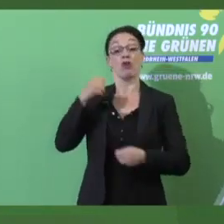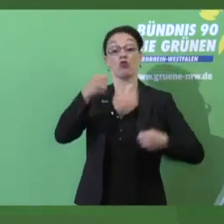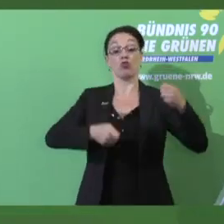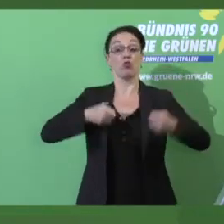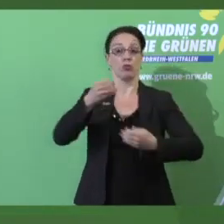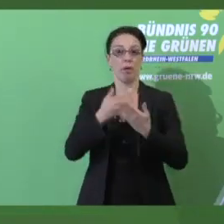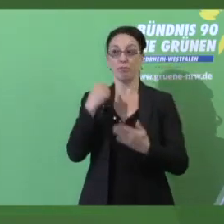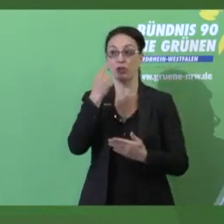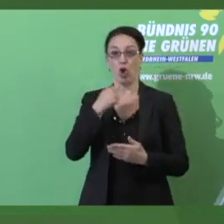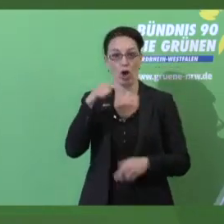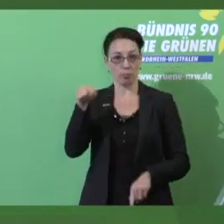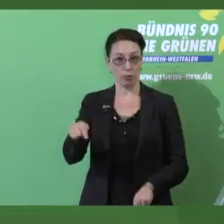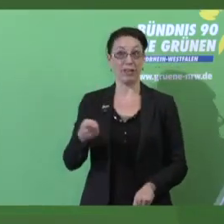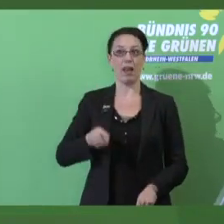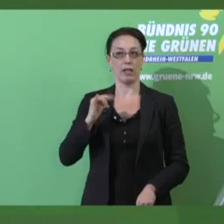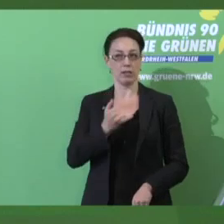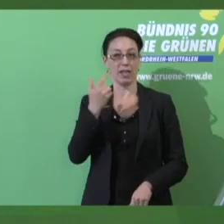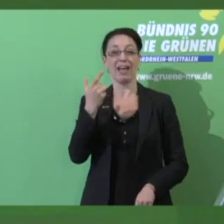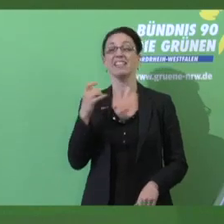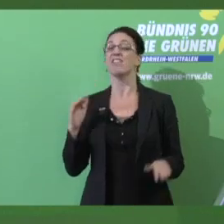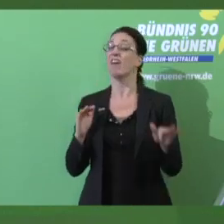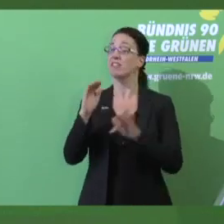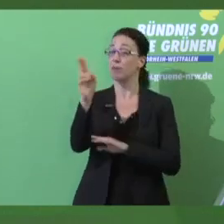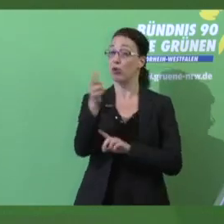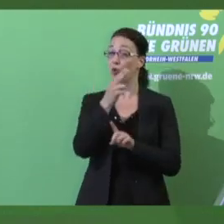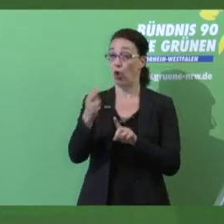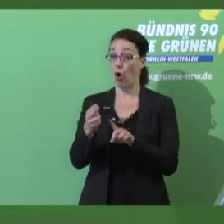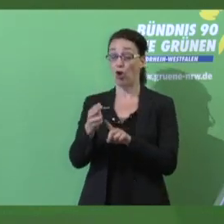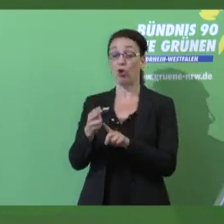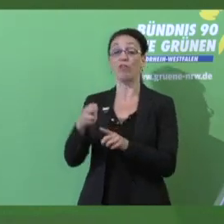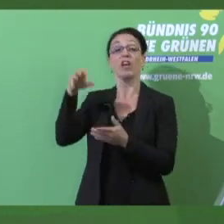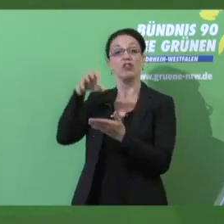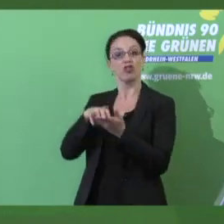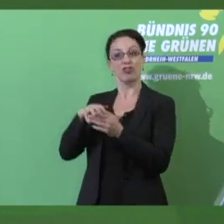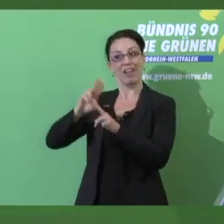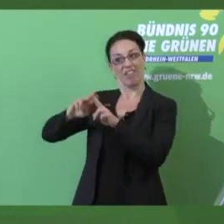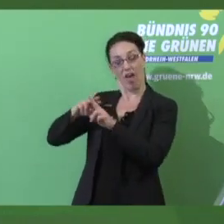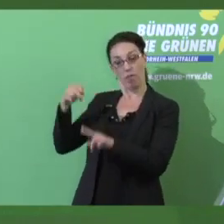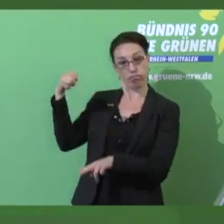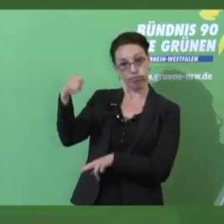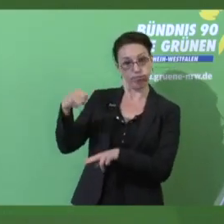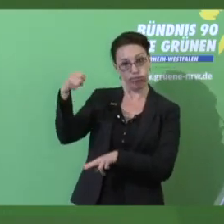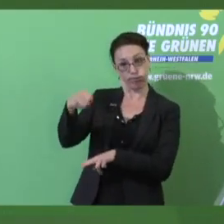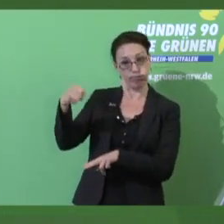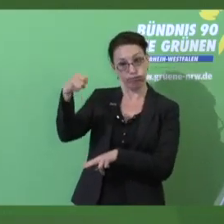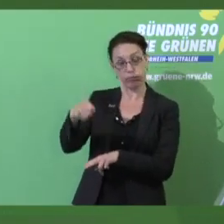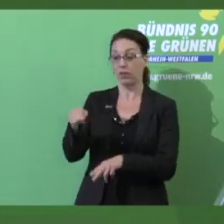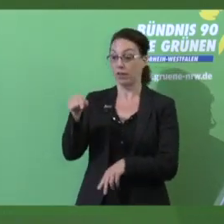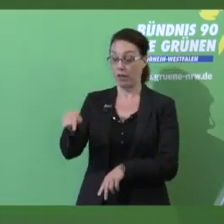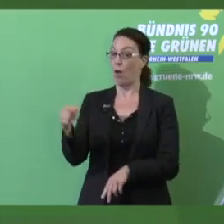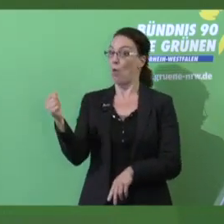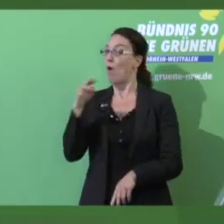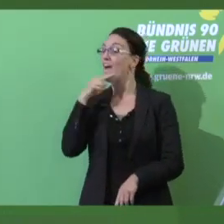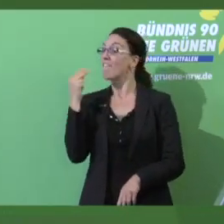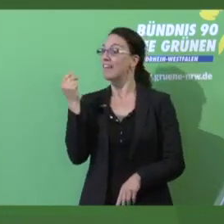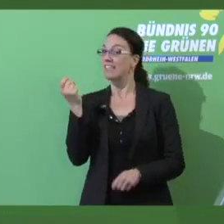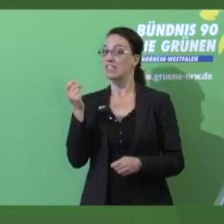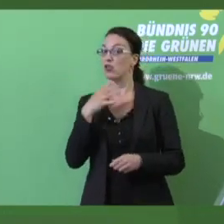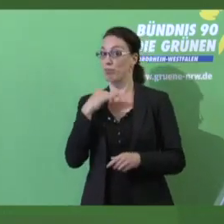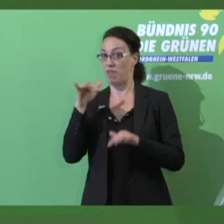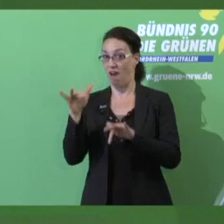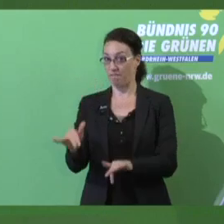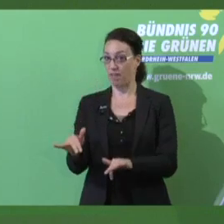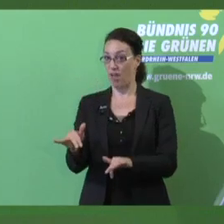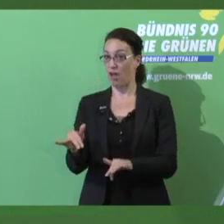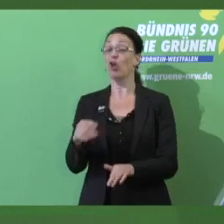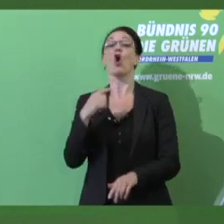Dortmund, wo im letzten Jahr alleine 20 Millionen Euro von den Stadtwerken, einer Stadt wie Dortmund, mit großem Finanzierungsbedarf in vielen anderen Bereichen. Die Stadt Dortmund